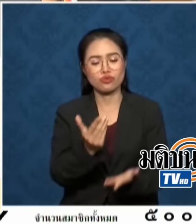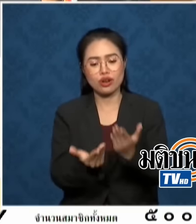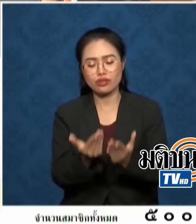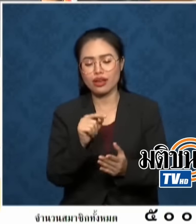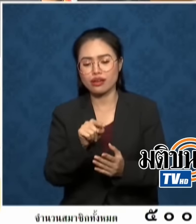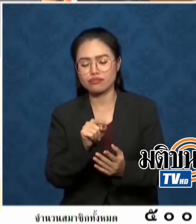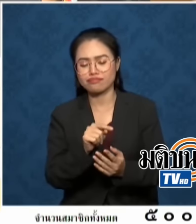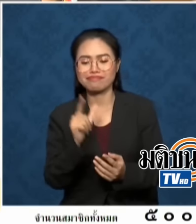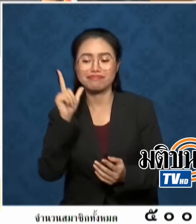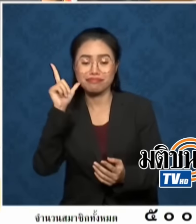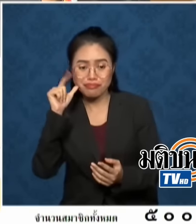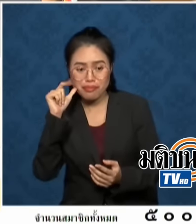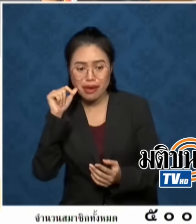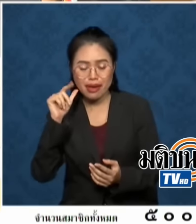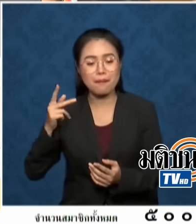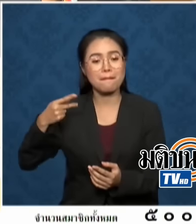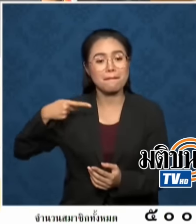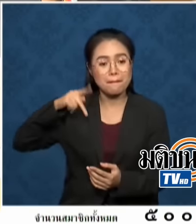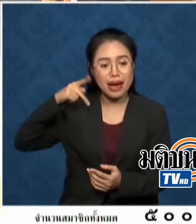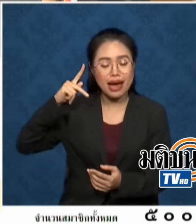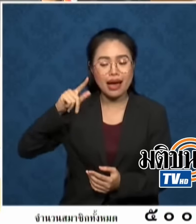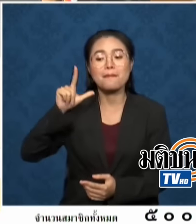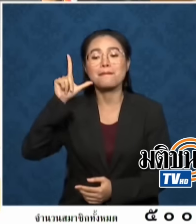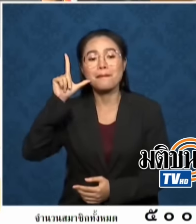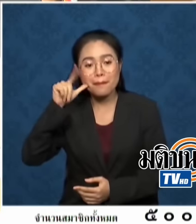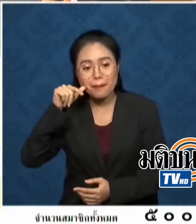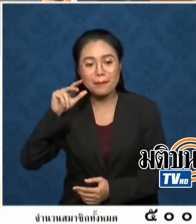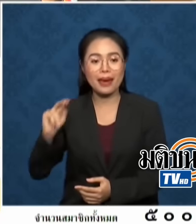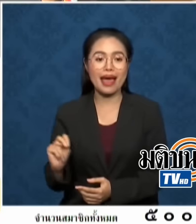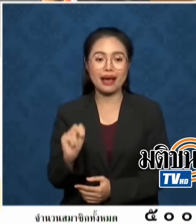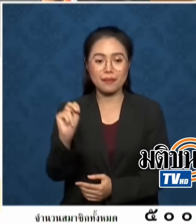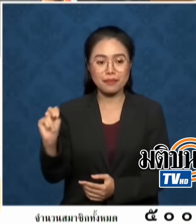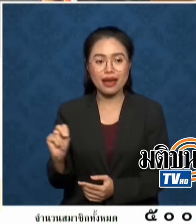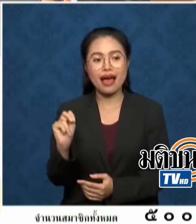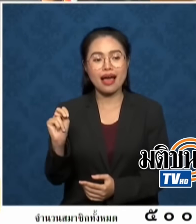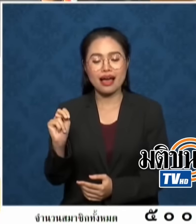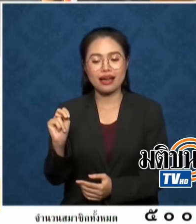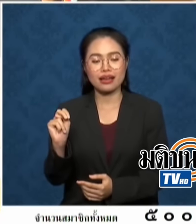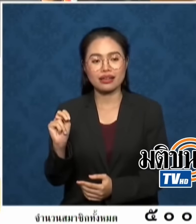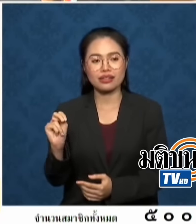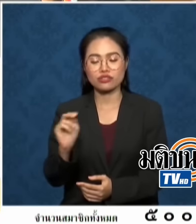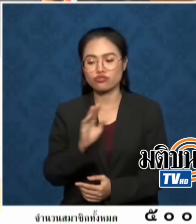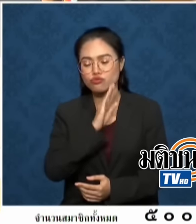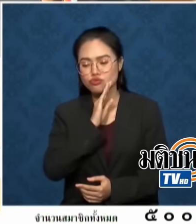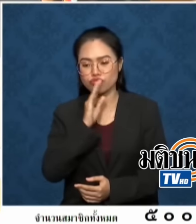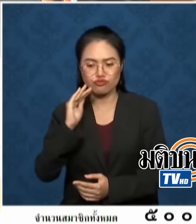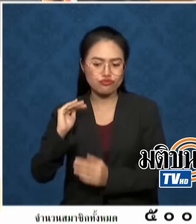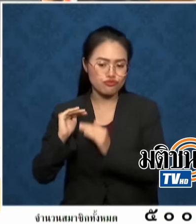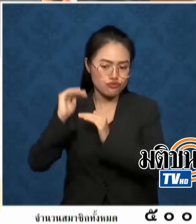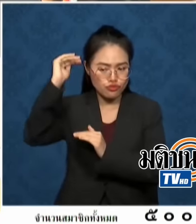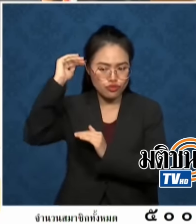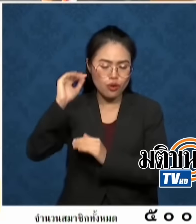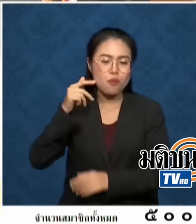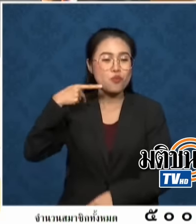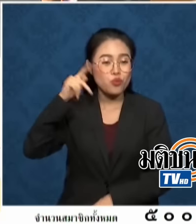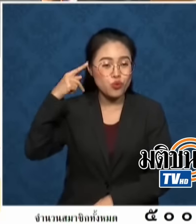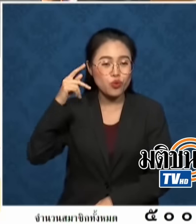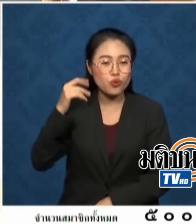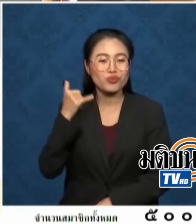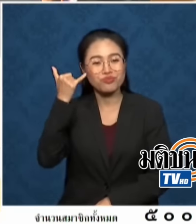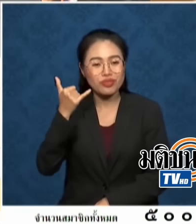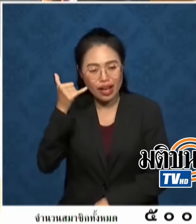แม่กับป้าแม่กับน้าหรือบุพการีที่สูงขึ้นไปก็ถูกเรียกว่าปู่ปู่ย่าย่าซึ่